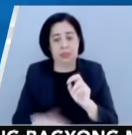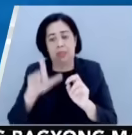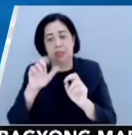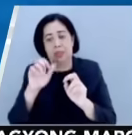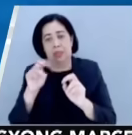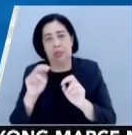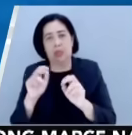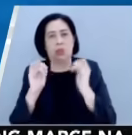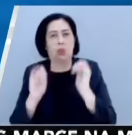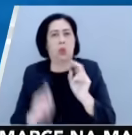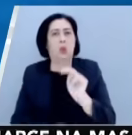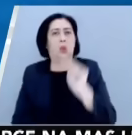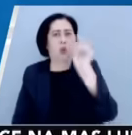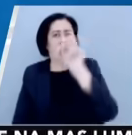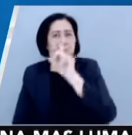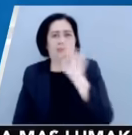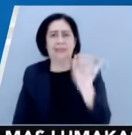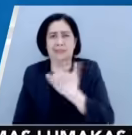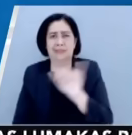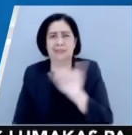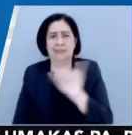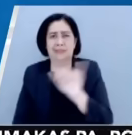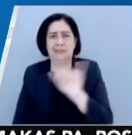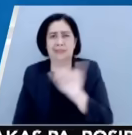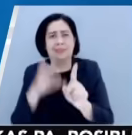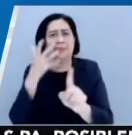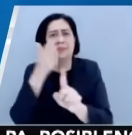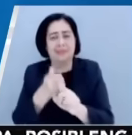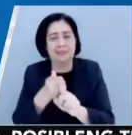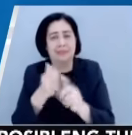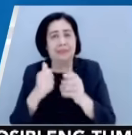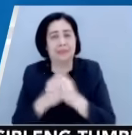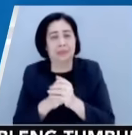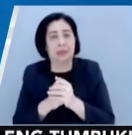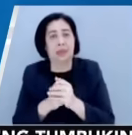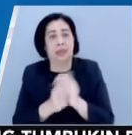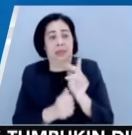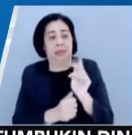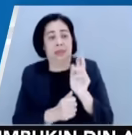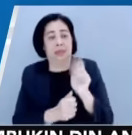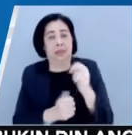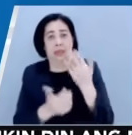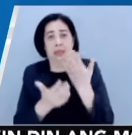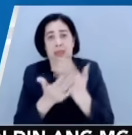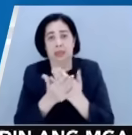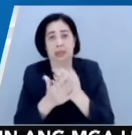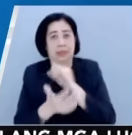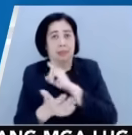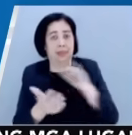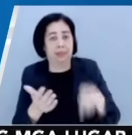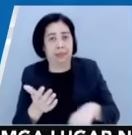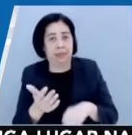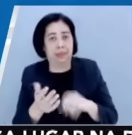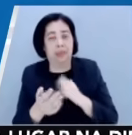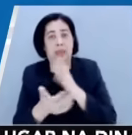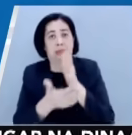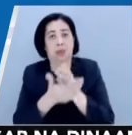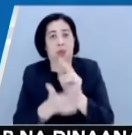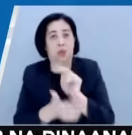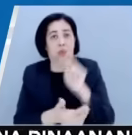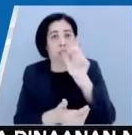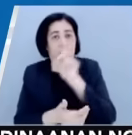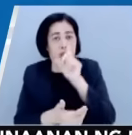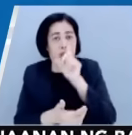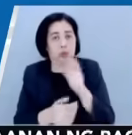northern Luzon din ang tutumbukin nito. Ang bagyong Christine naglandfall sa Isabela at tinawid ang northern Luzon, habang